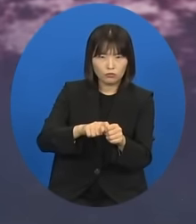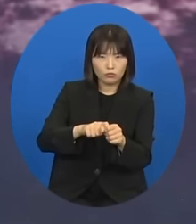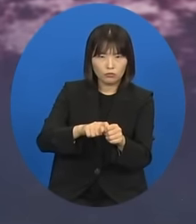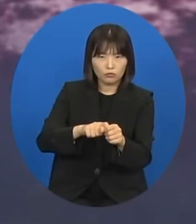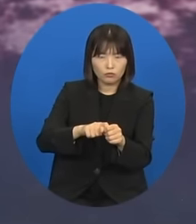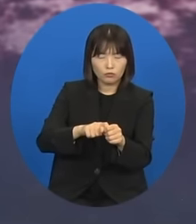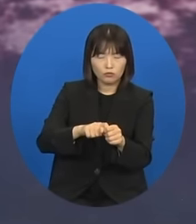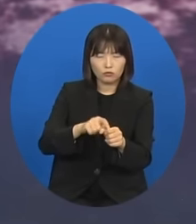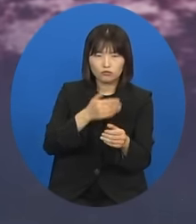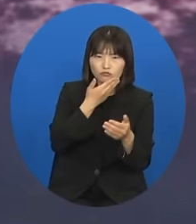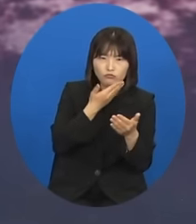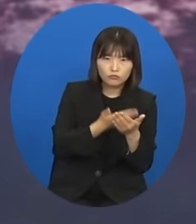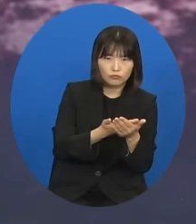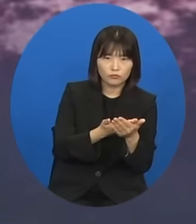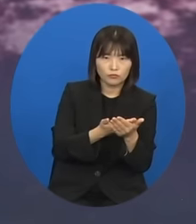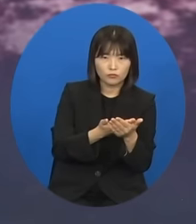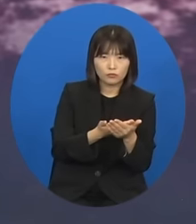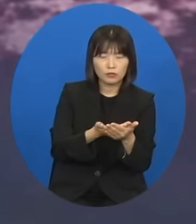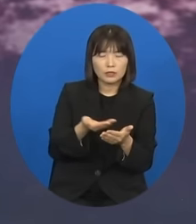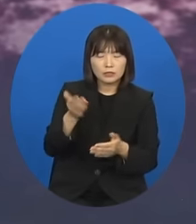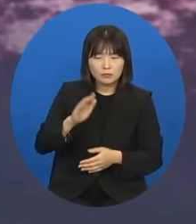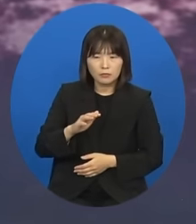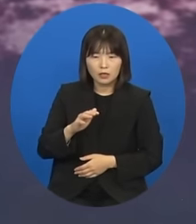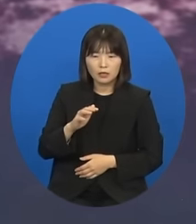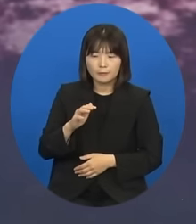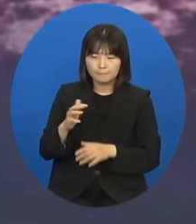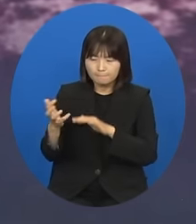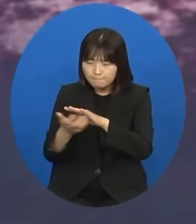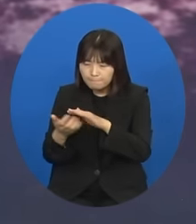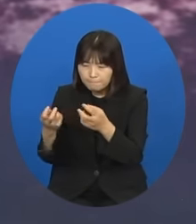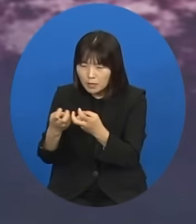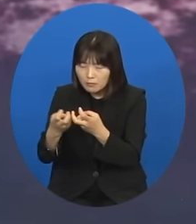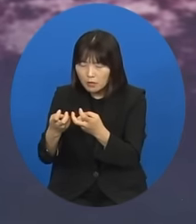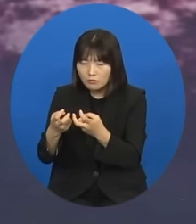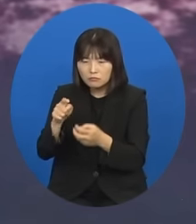해도요 속임수가 정당화되지 않습니다